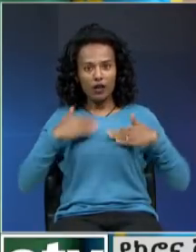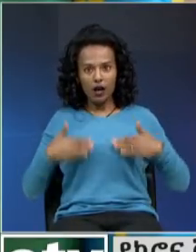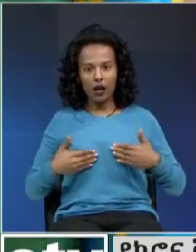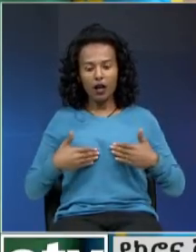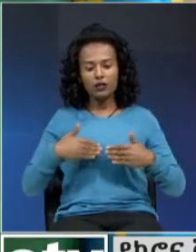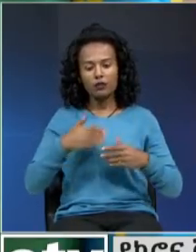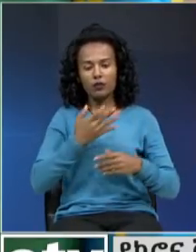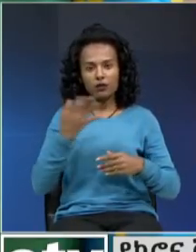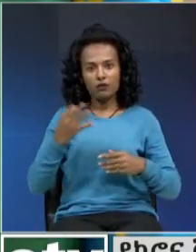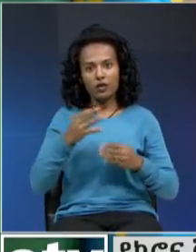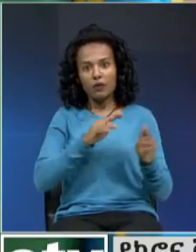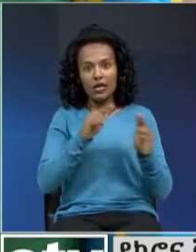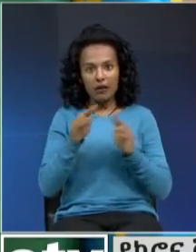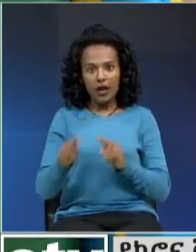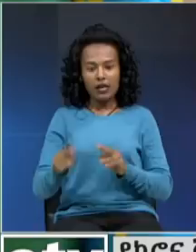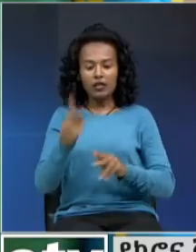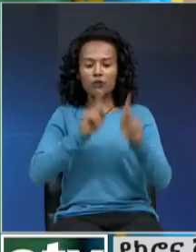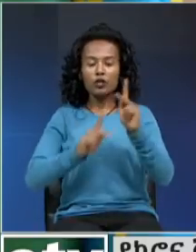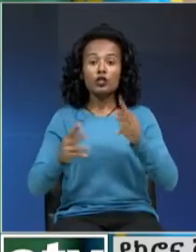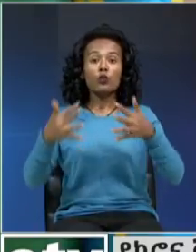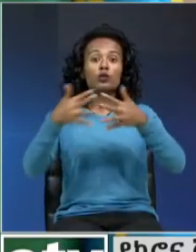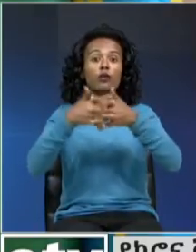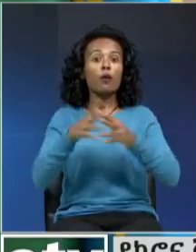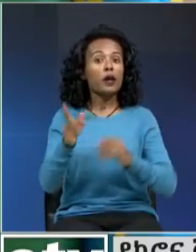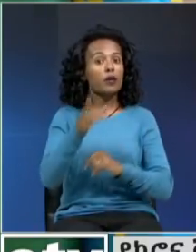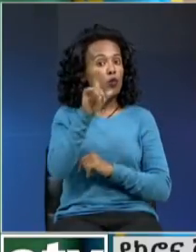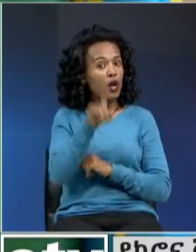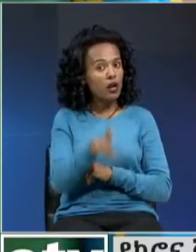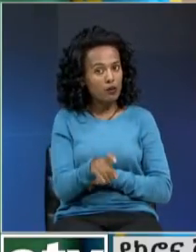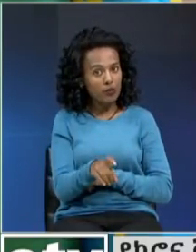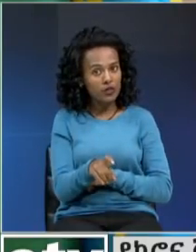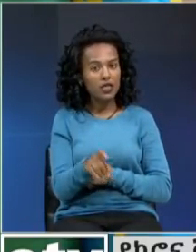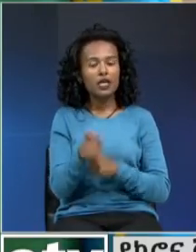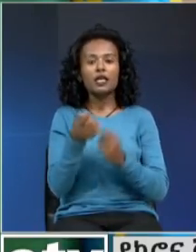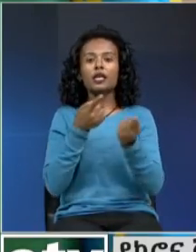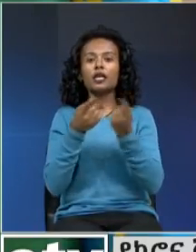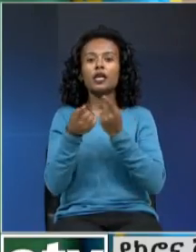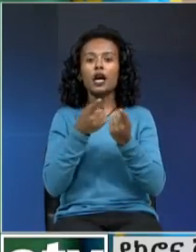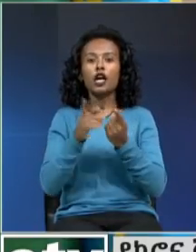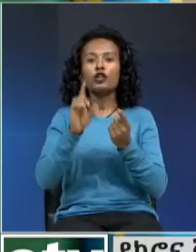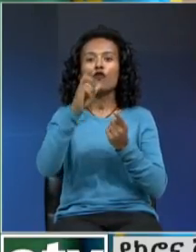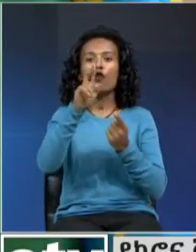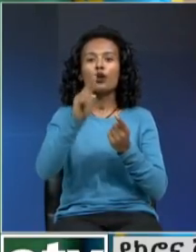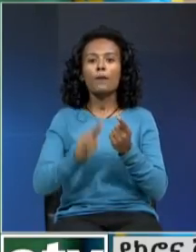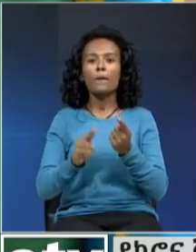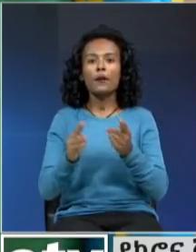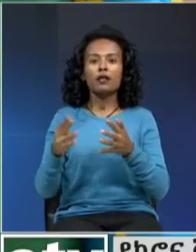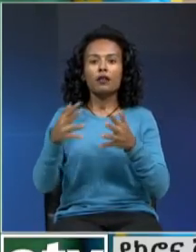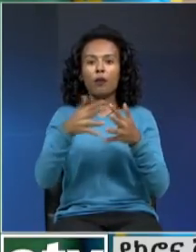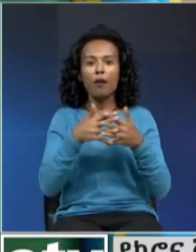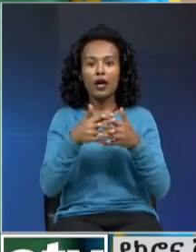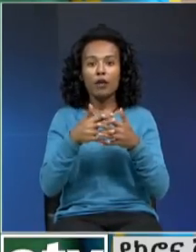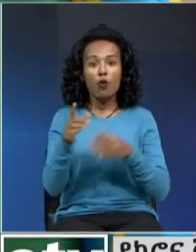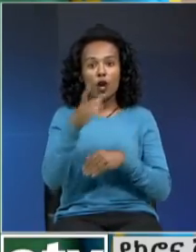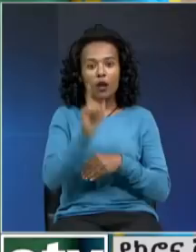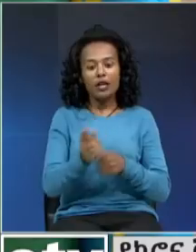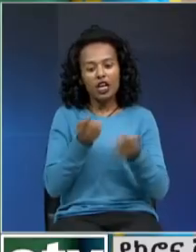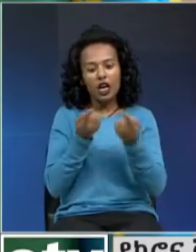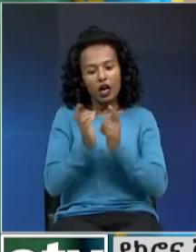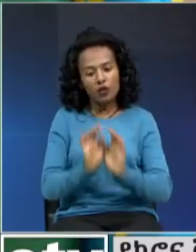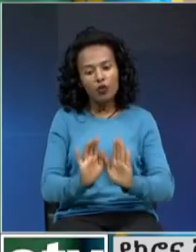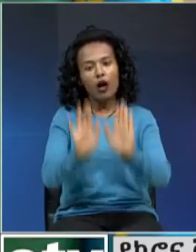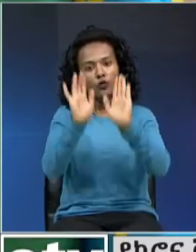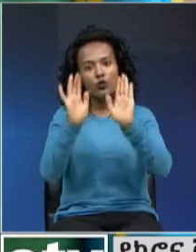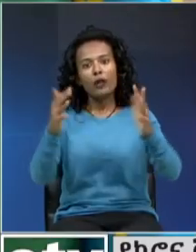በጥብቅ እንመድባለን ህብረተሰቡን ተባባሪ መሆን መቻል አለበት የነጋዴ ፎረሙም ተባባሪ መሆን መቻል አለበት ነጋዴውም ተባባሪ መሆን